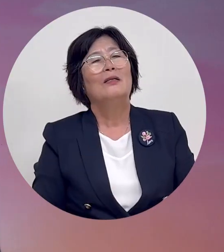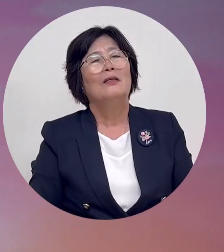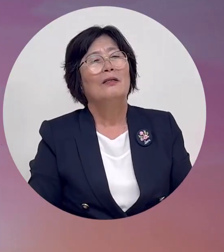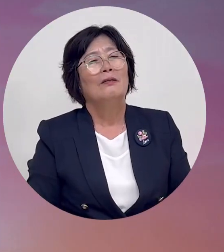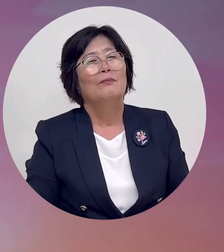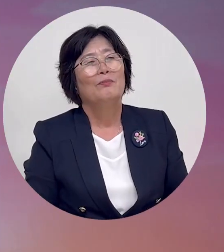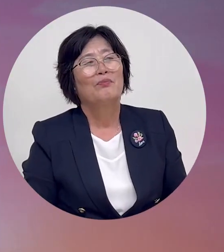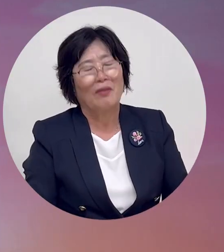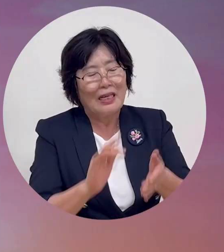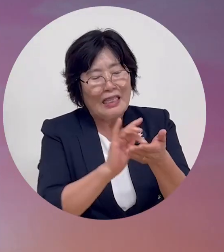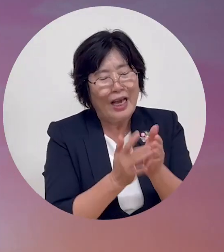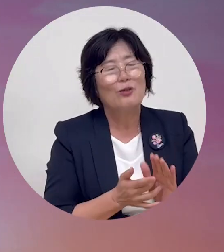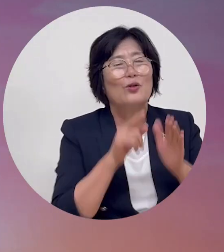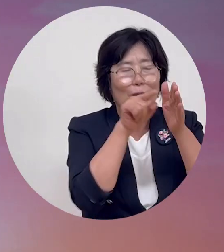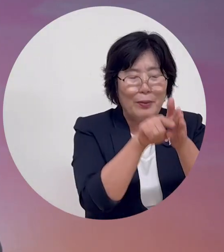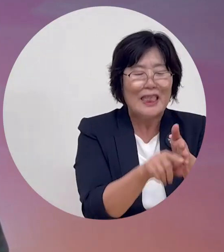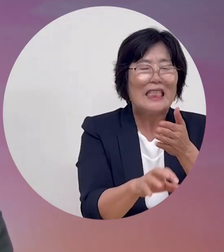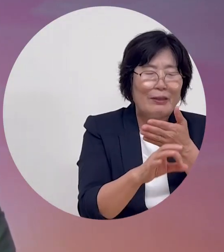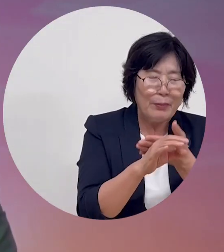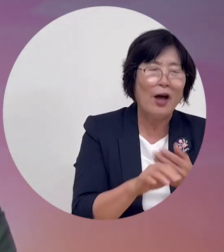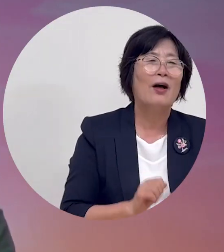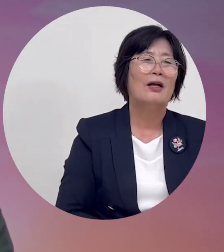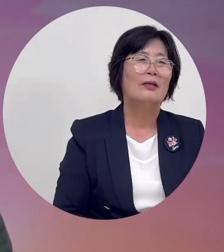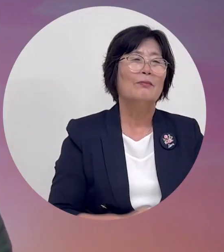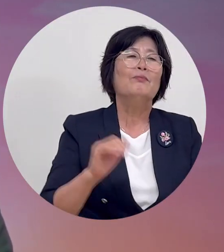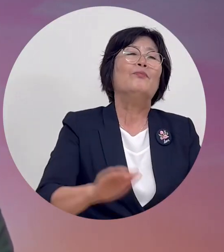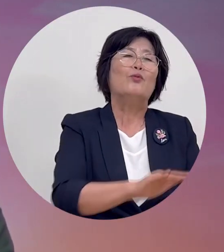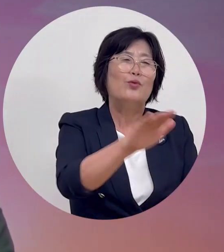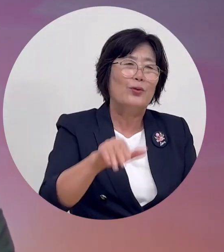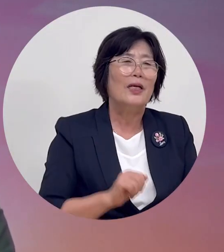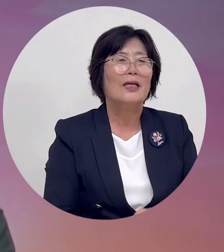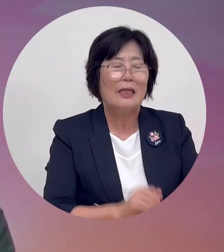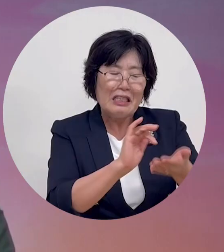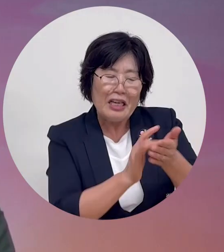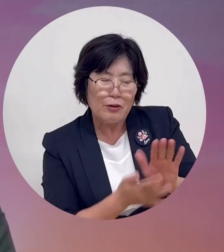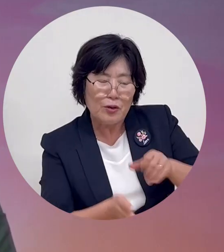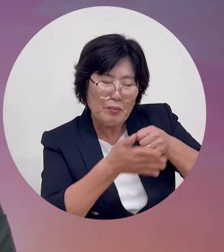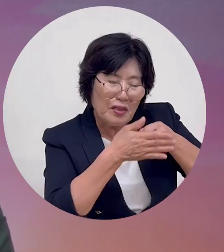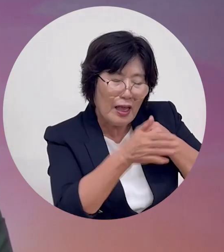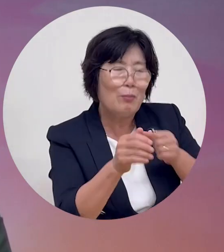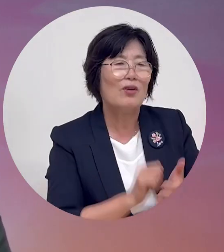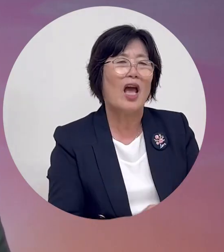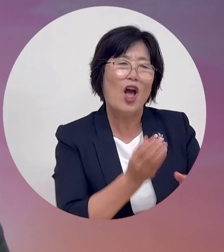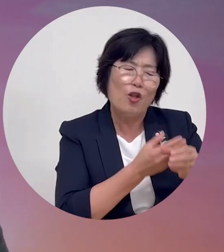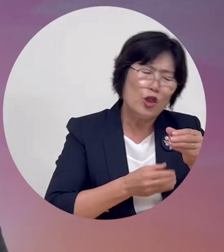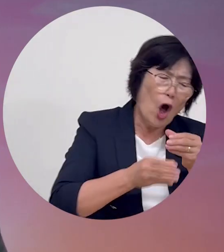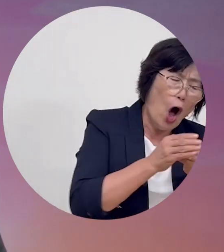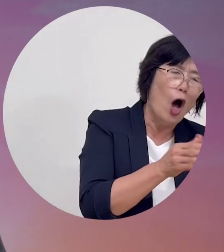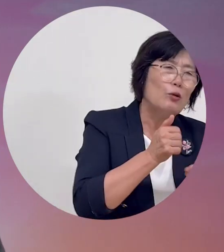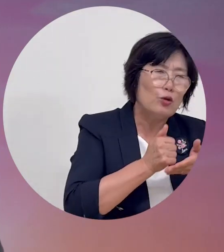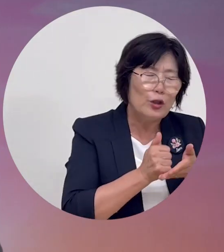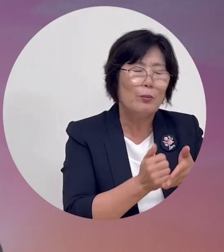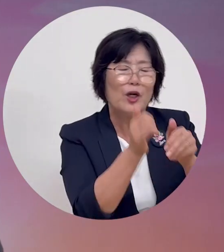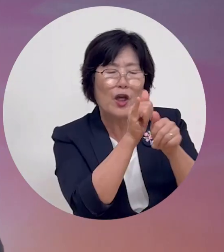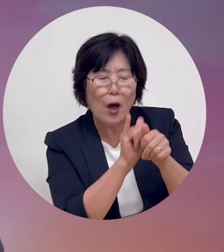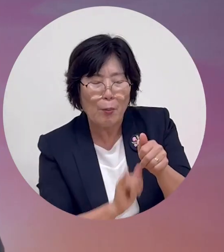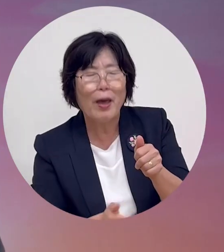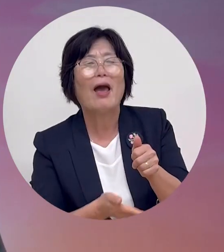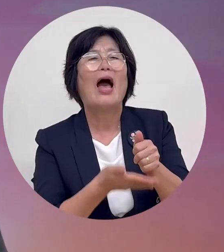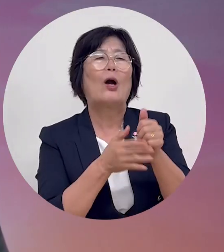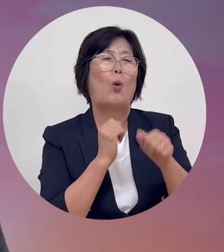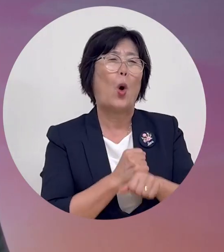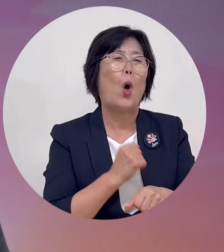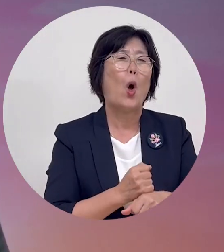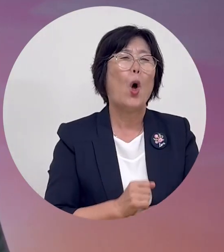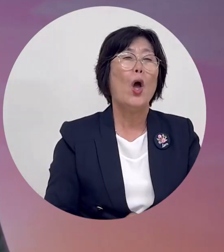여러분, 예수를 믿으면 우리는 예수님 때문에 더 주님을 경배하고, 여러분 예수 믿는